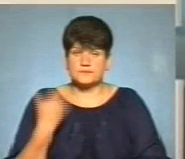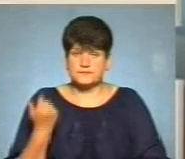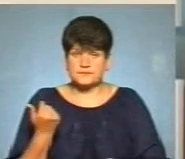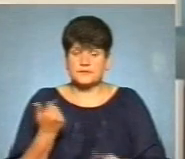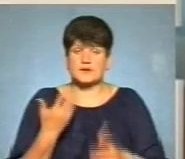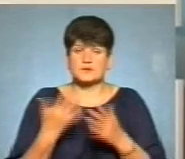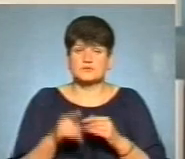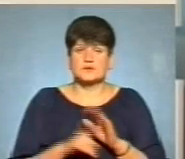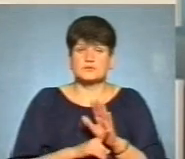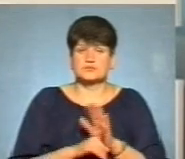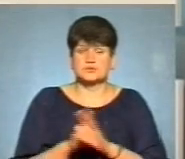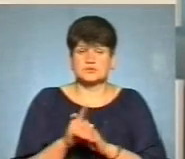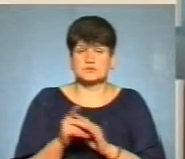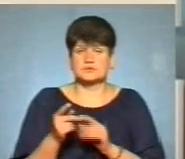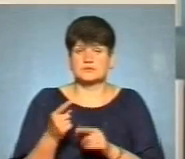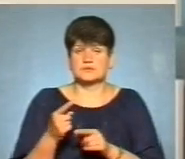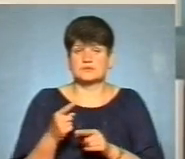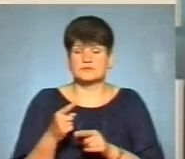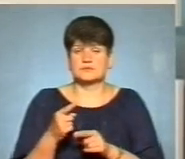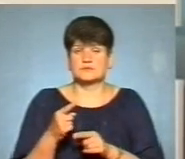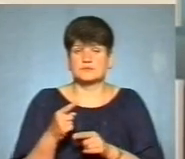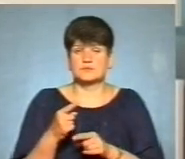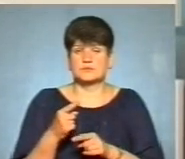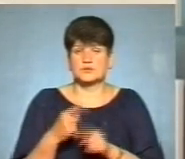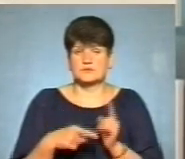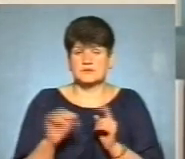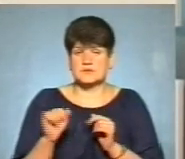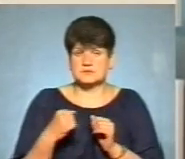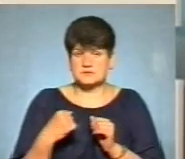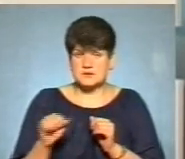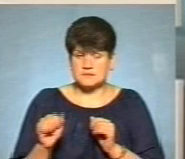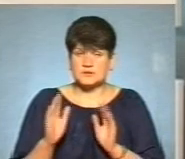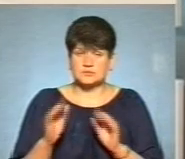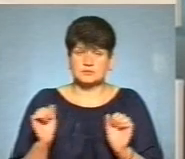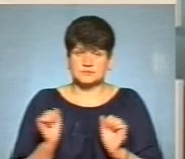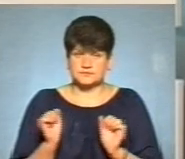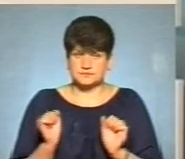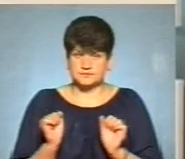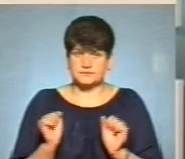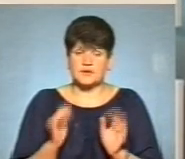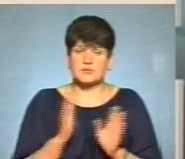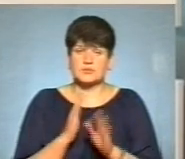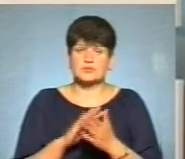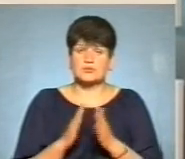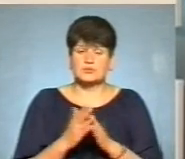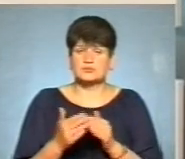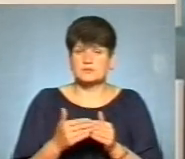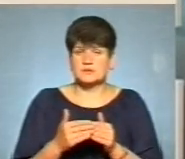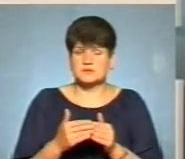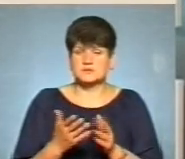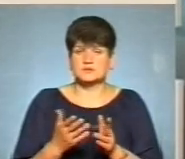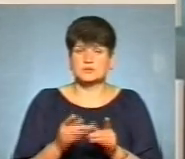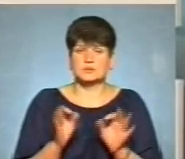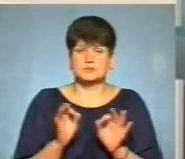Якщо вона розпочнеться десь в другій половині серпня, бо буде похолодання, ось, і вже буде погодні умови ближче до